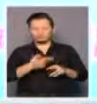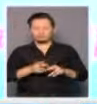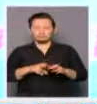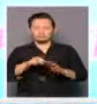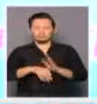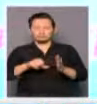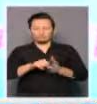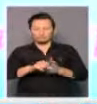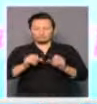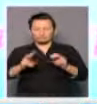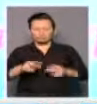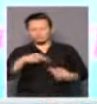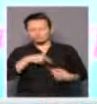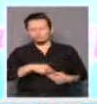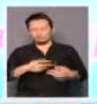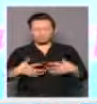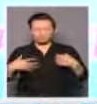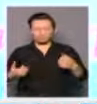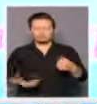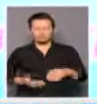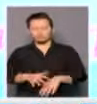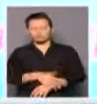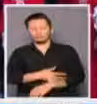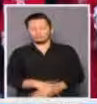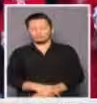желаю успехов в труде, здоровья и долголетия.